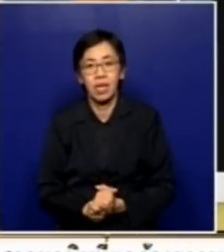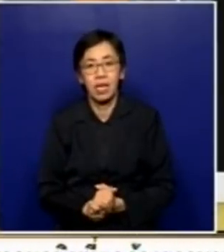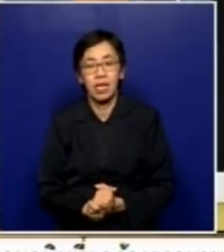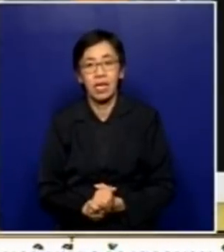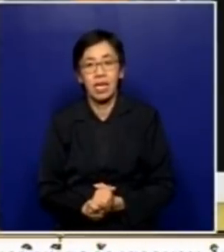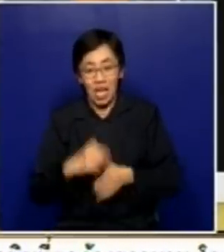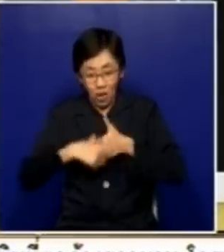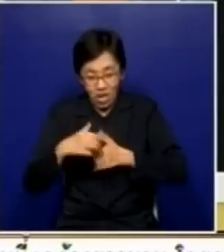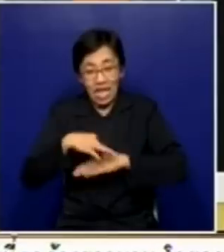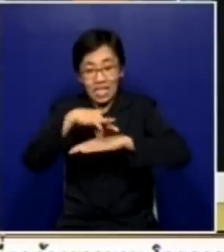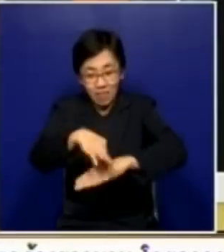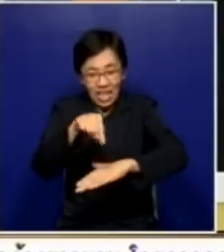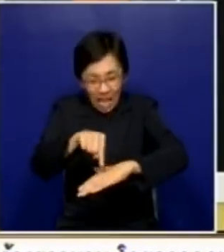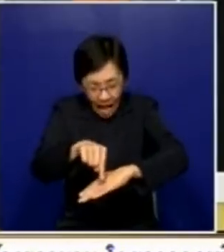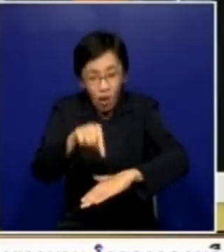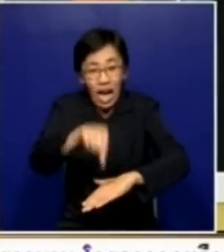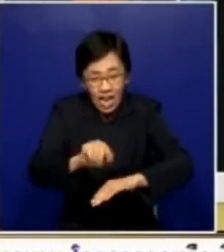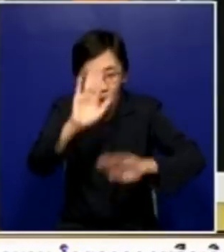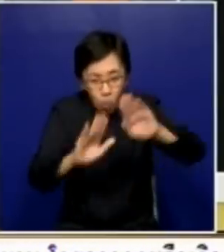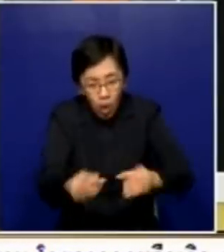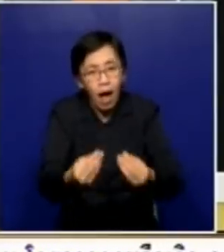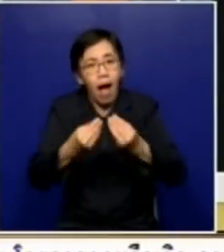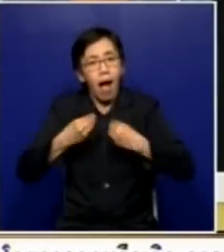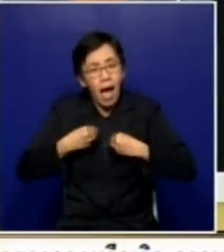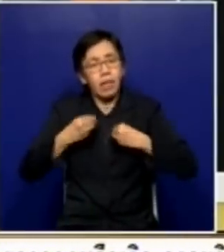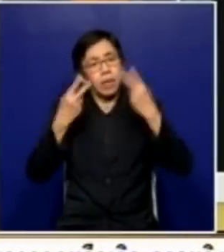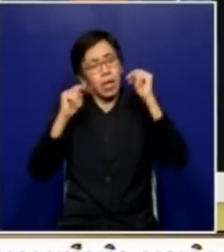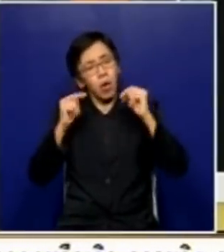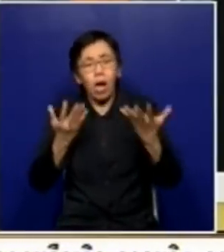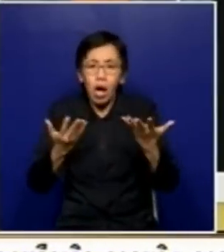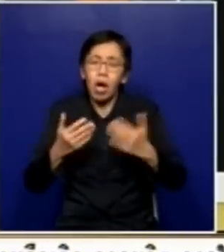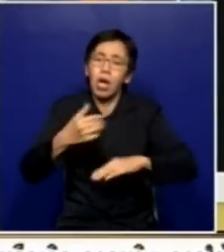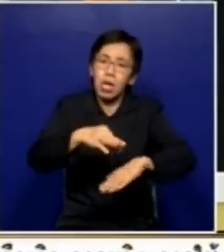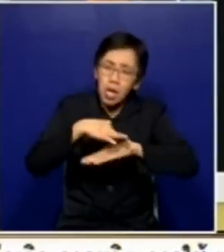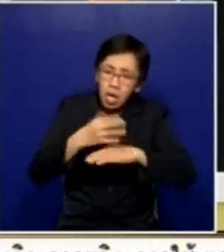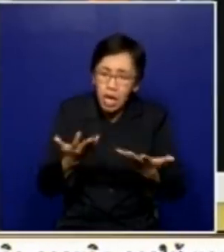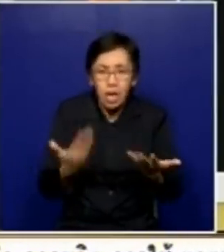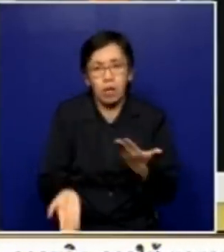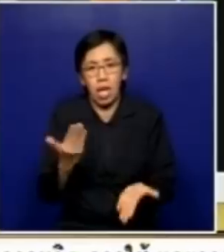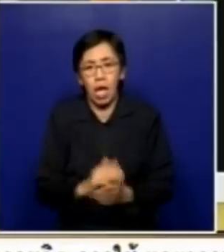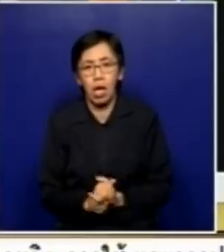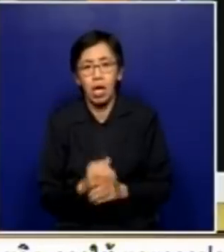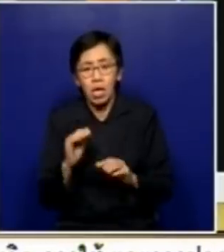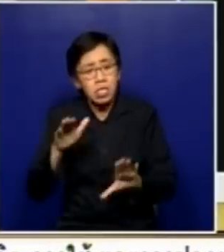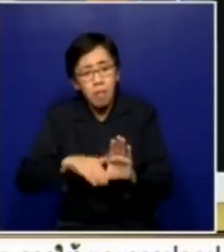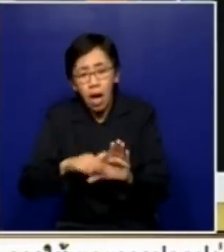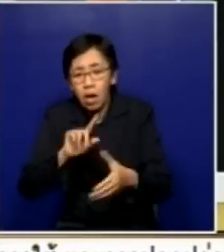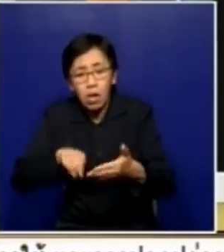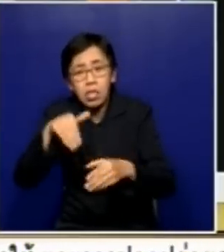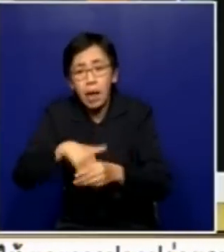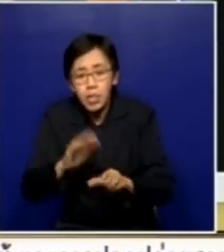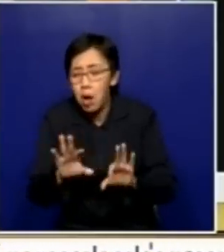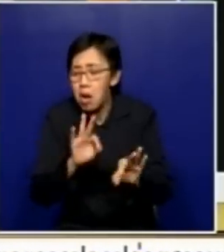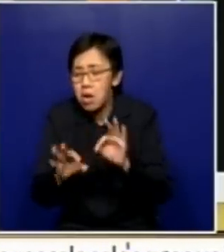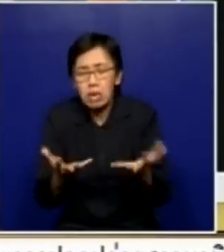ลงคะแนนเพื่เปิดชองทางให้หิบเอาใครกได้ชื่ออะไรก็ด้วย หนาตายอยไรก็ได้ไม่ต้องลสมัครลเลือกตงกได้กลมาเป